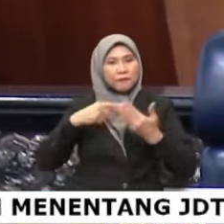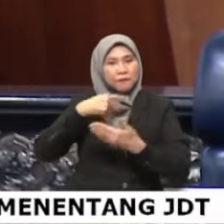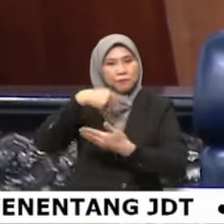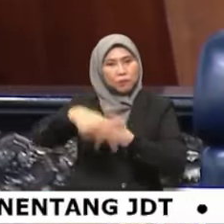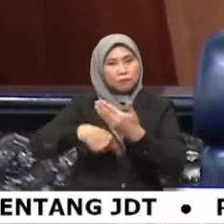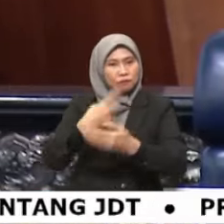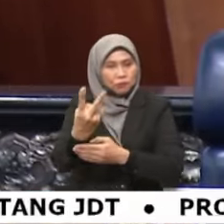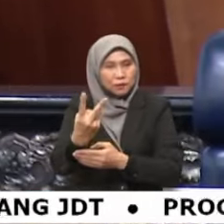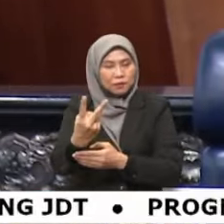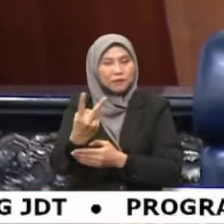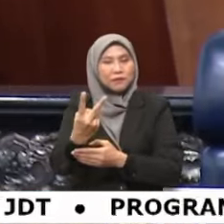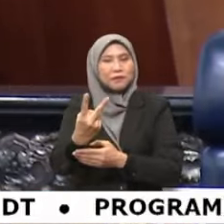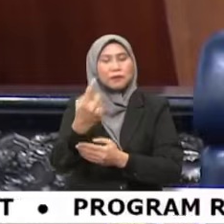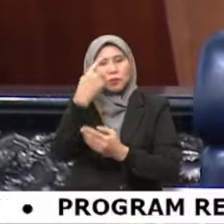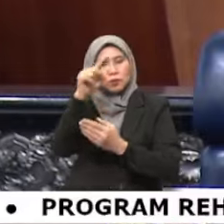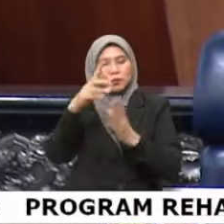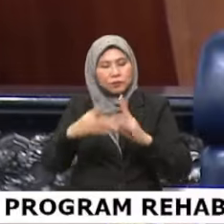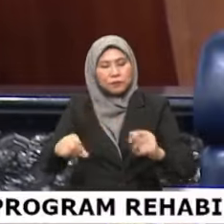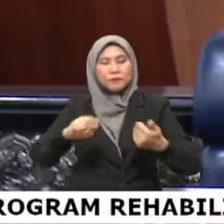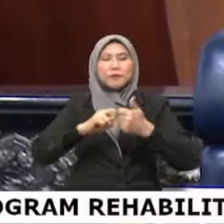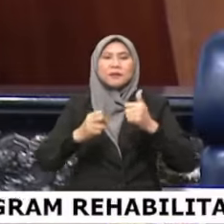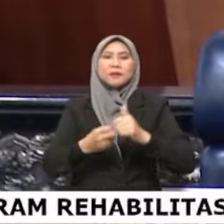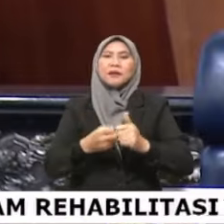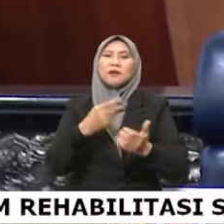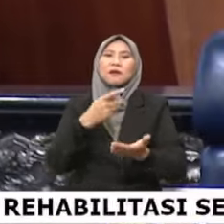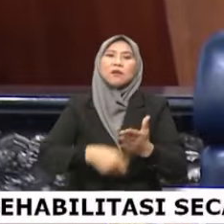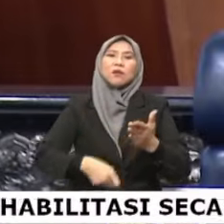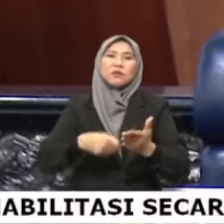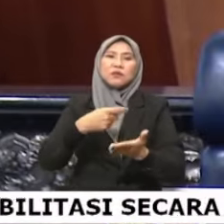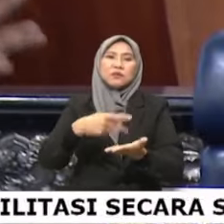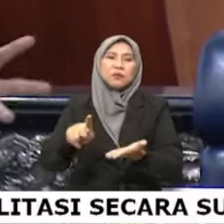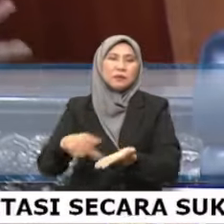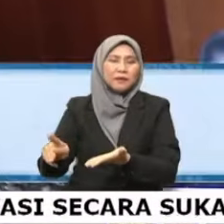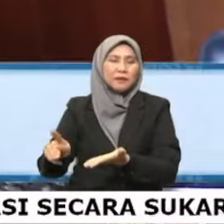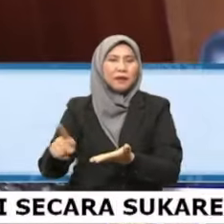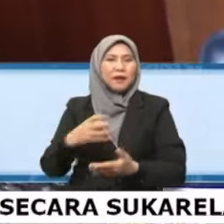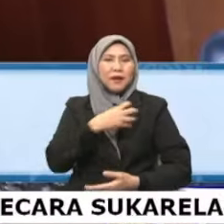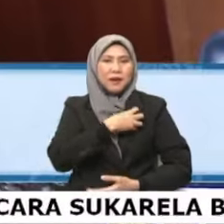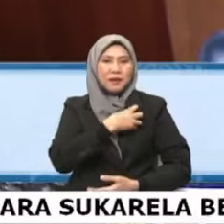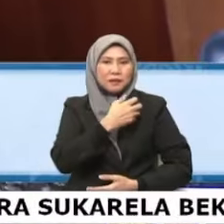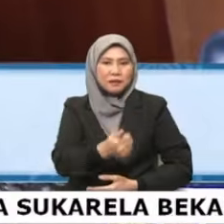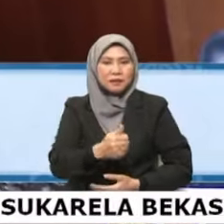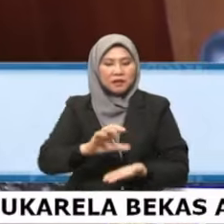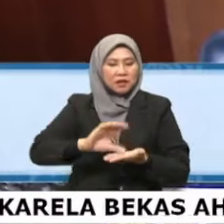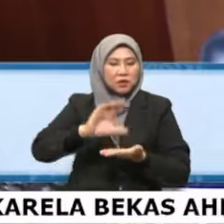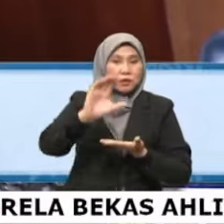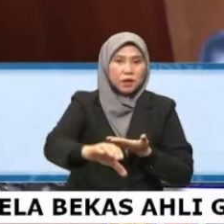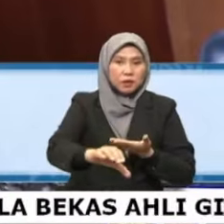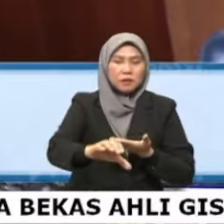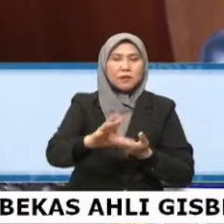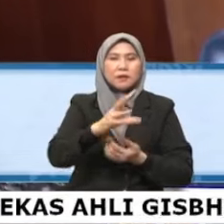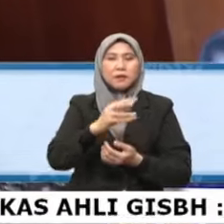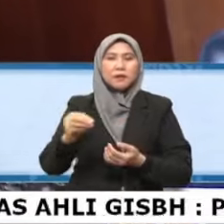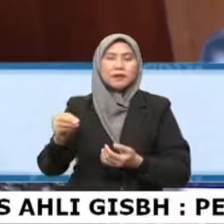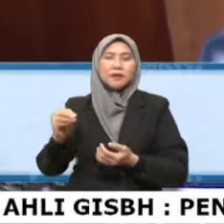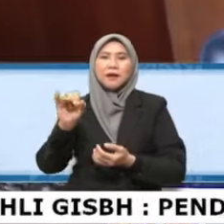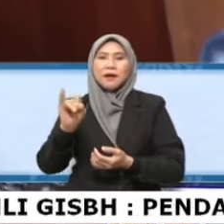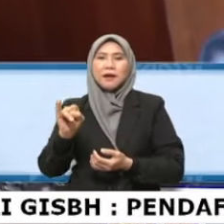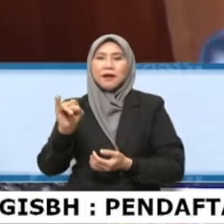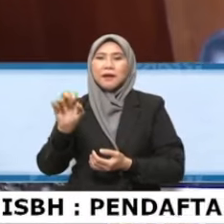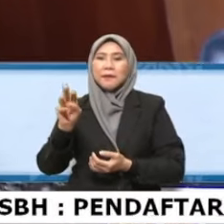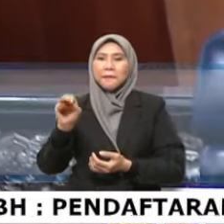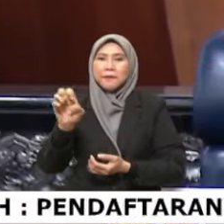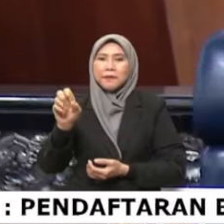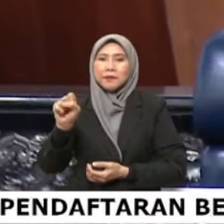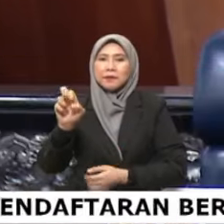yang menangani kos sara hidup rakyat, iaitu Ehsan Cashback dan Air Mesra, yang merupakan inisiatif terbaru